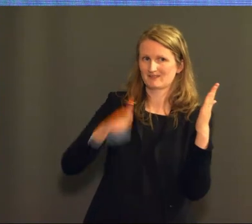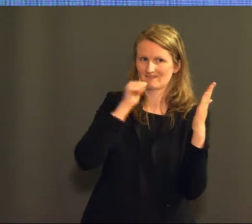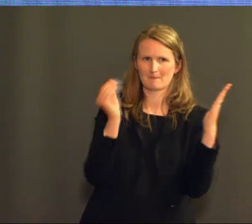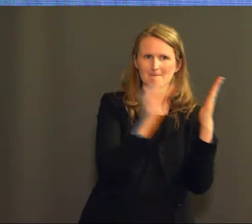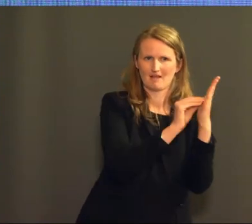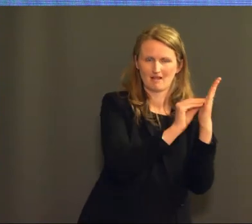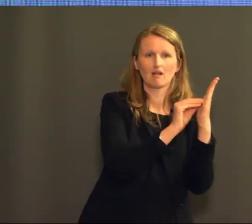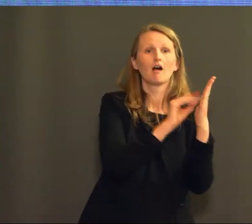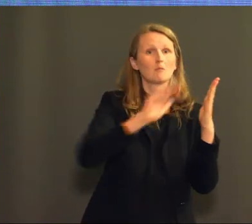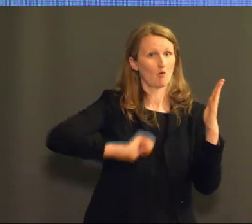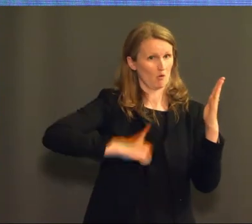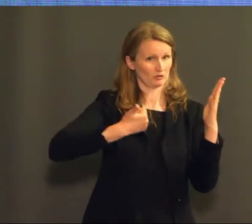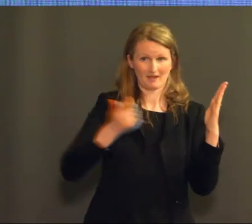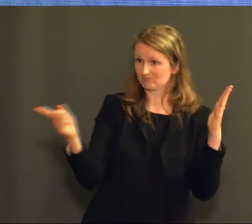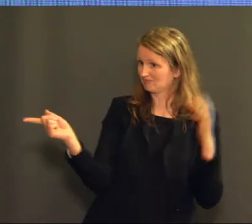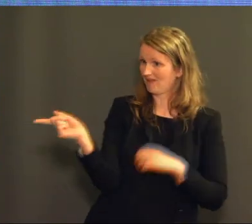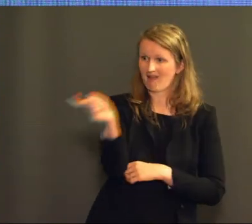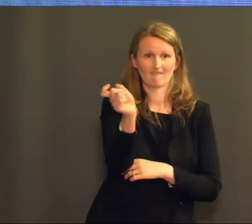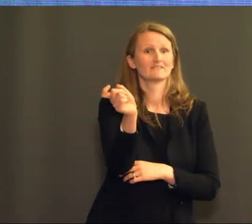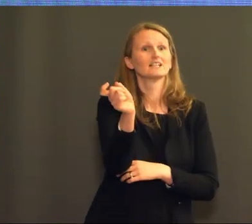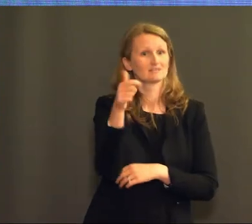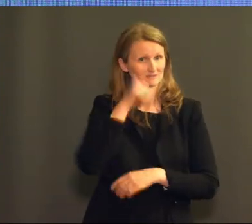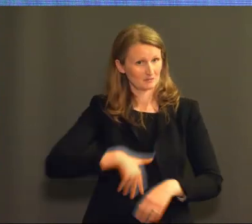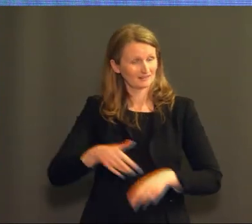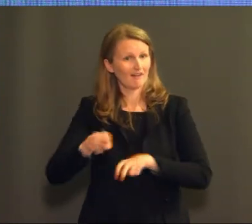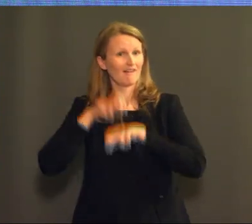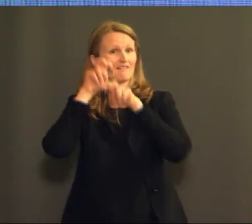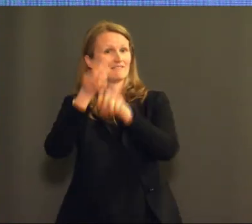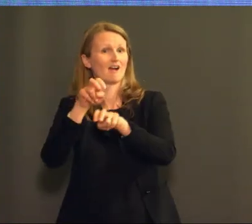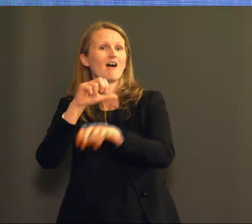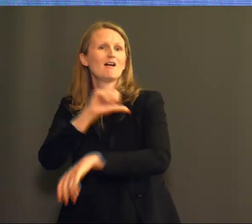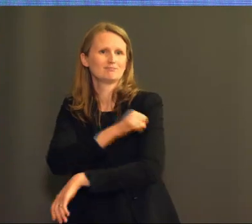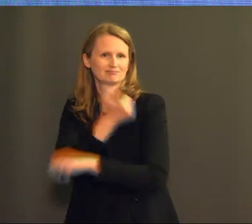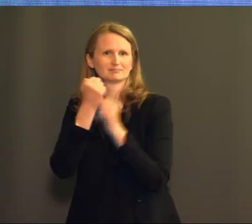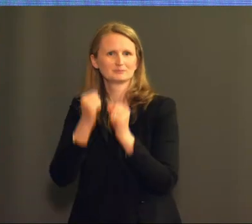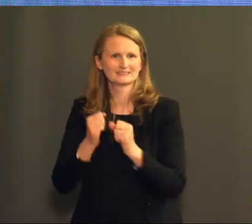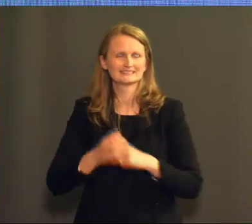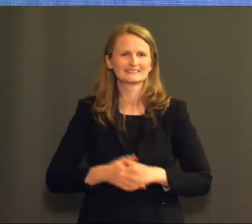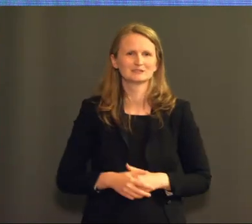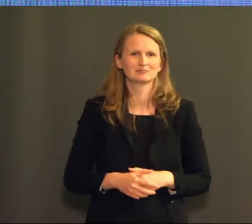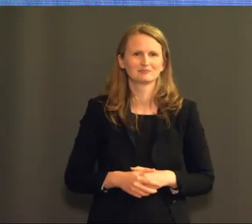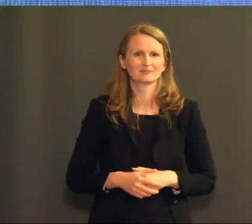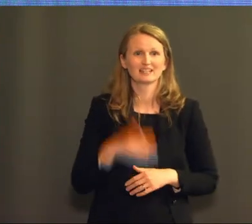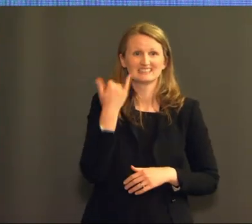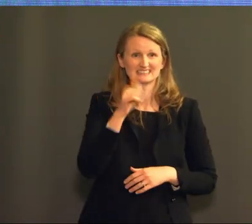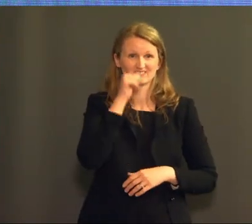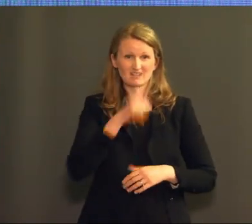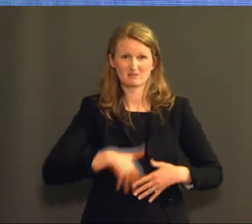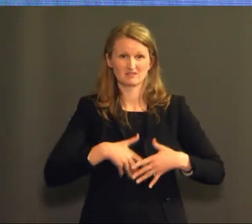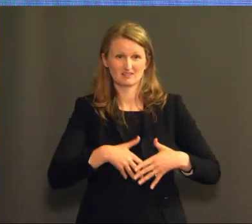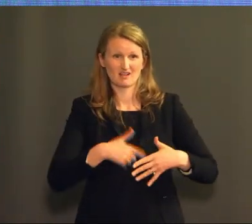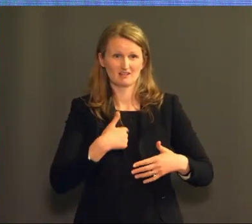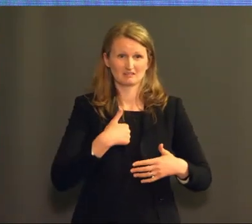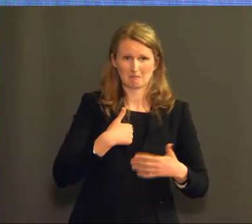médecin généraliste, il convient qu'elles contactent un médecin de leur choix, car leur gynécologue ou leur